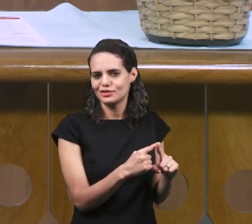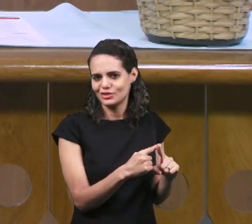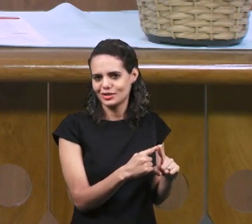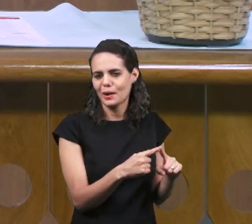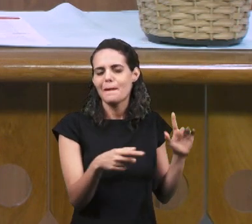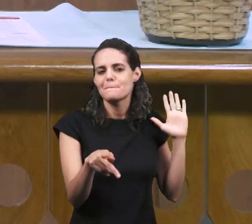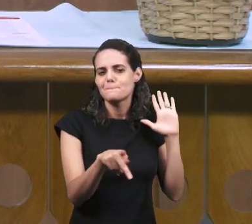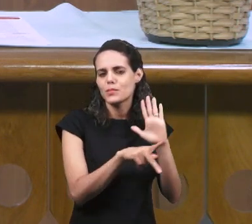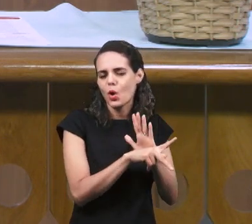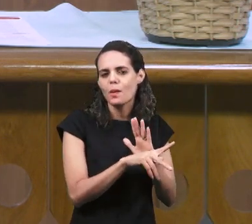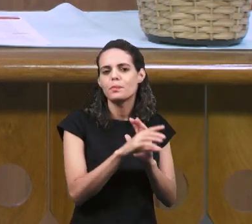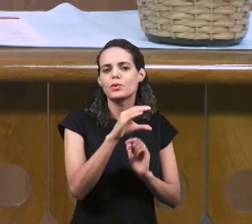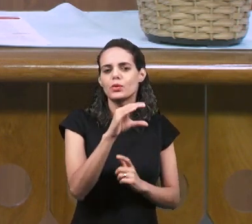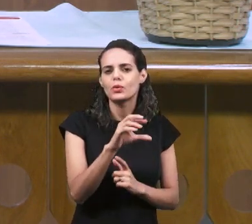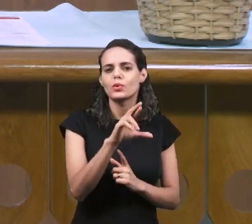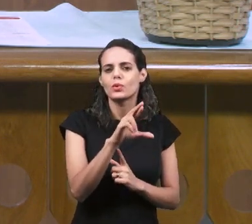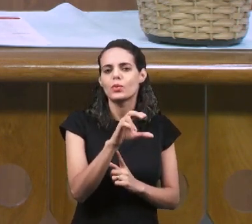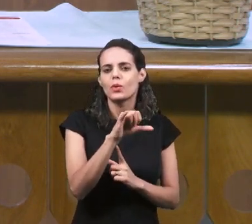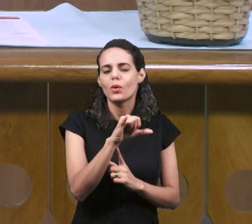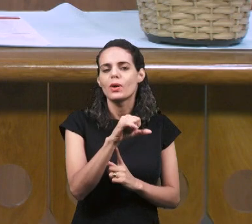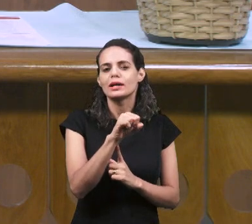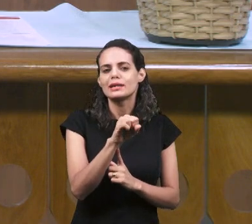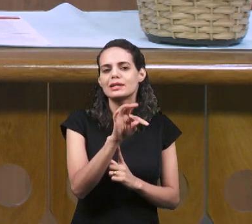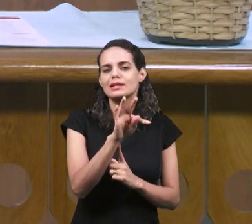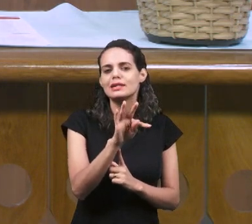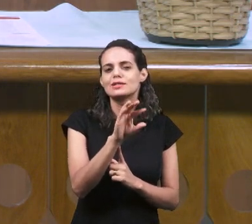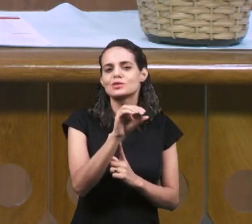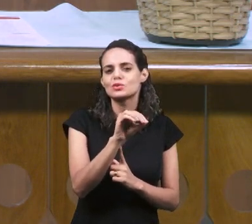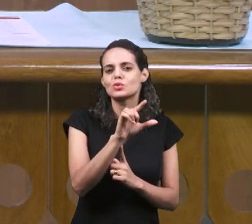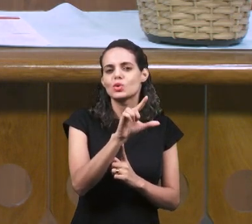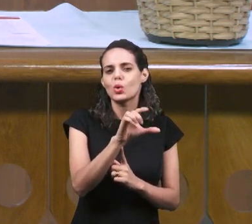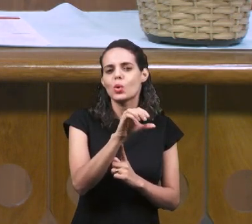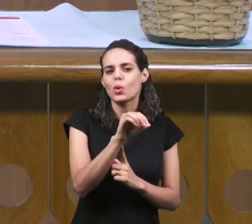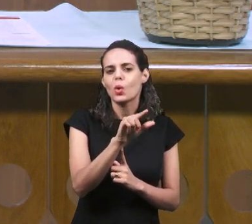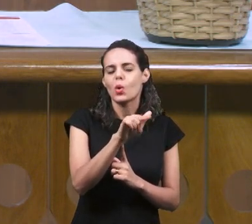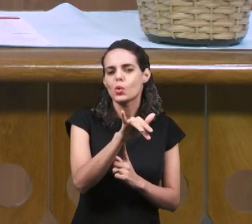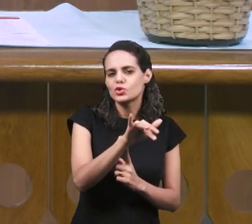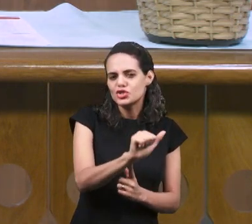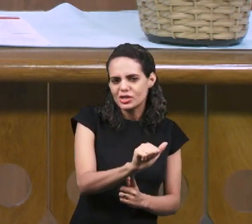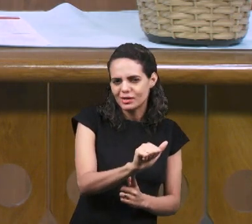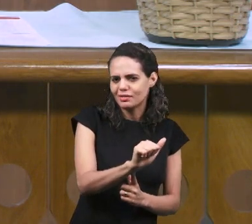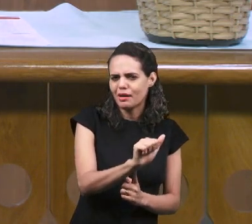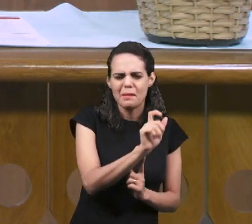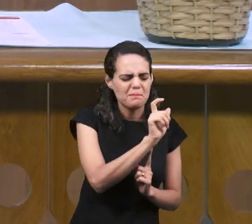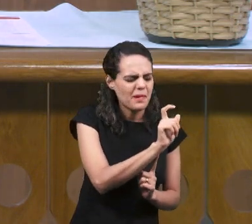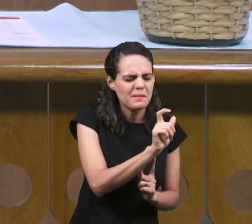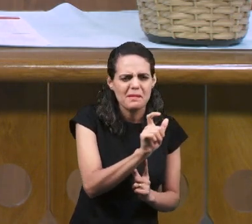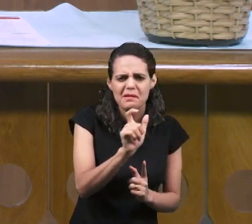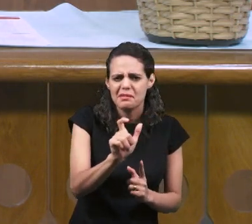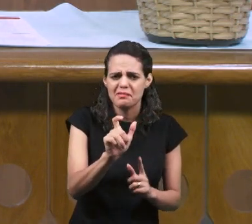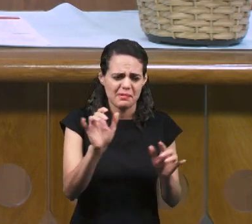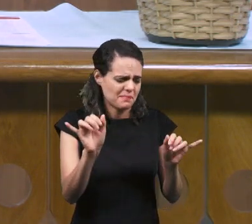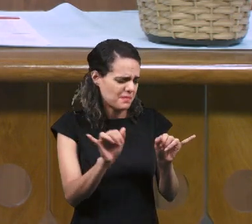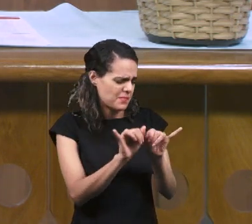Je suis christocentrique. Voilà, c'est des choses, des mots qui ne disent